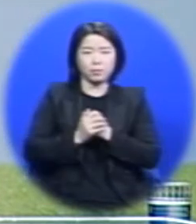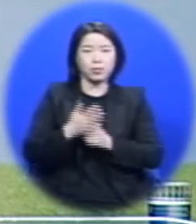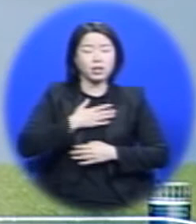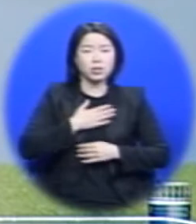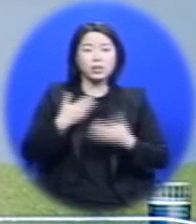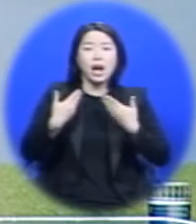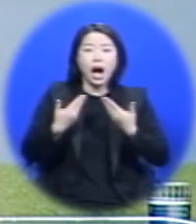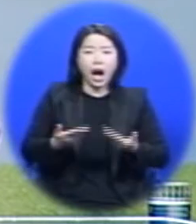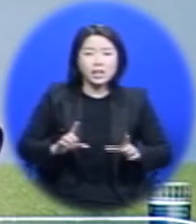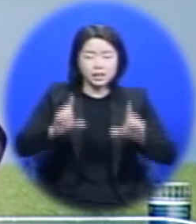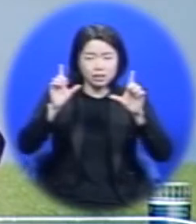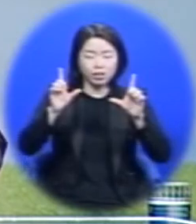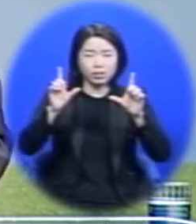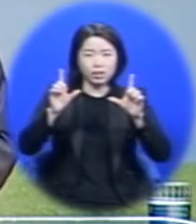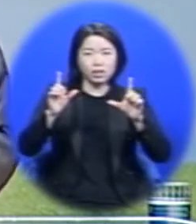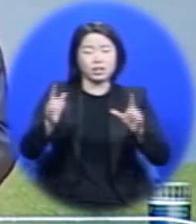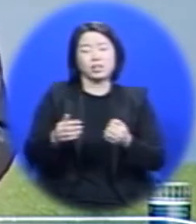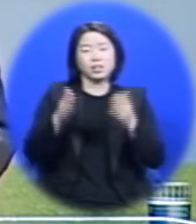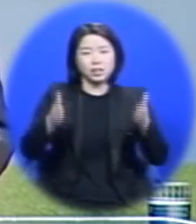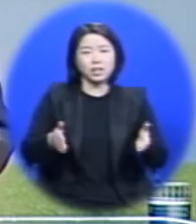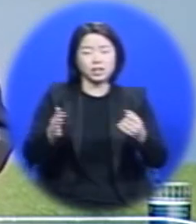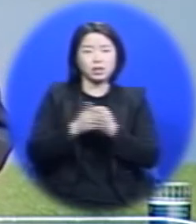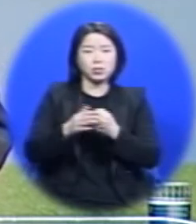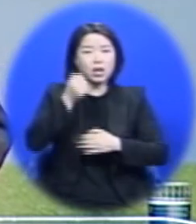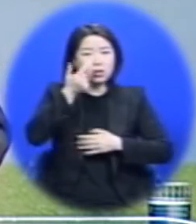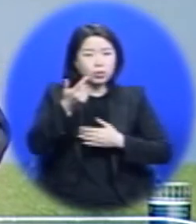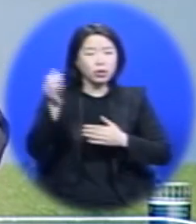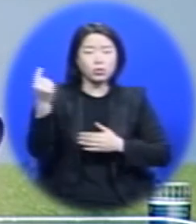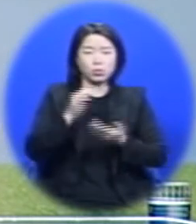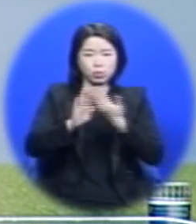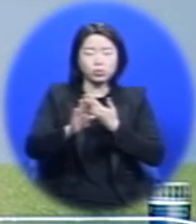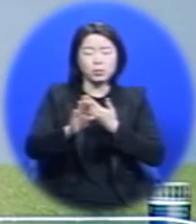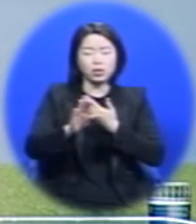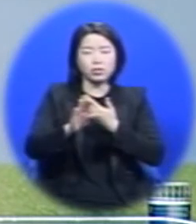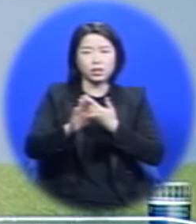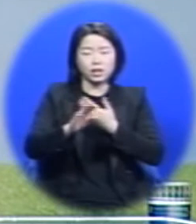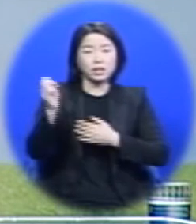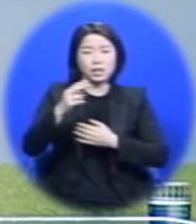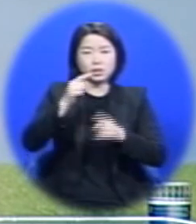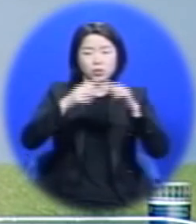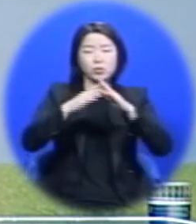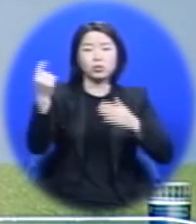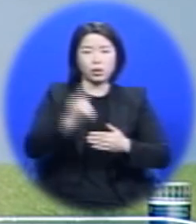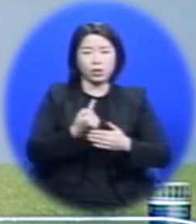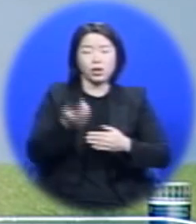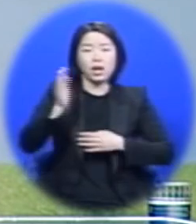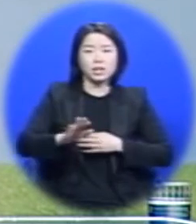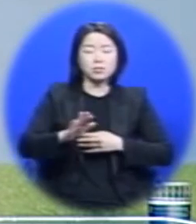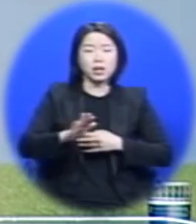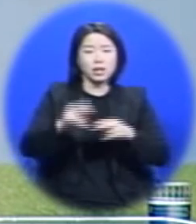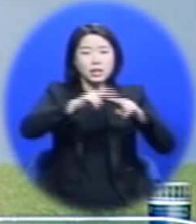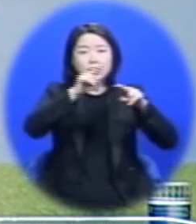저는 안식년 기간이니까 6개월 뒤면 교회로 돌아옵니다. 이제 은퇴하고 난 다음에는 그때는